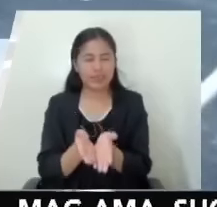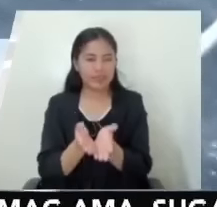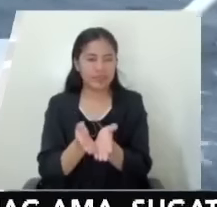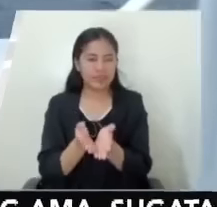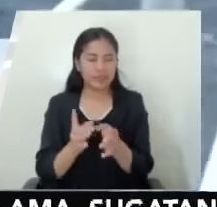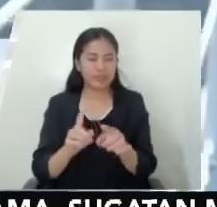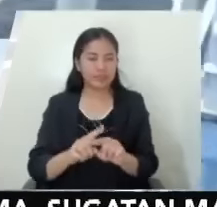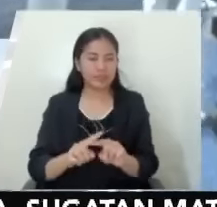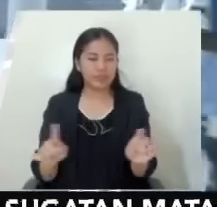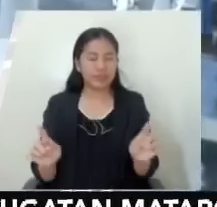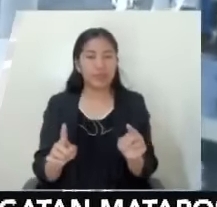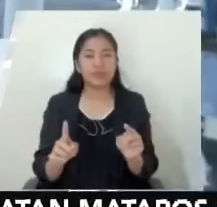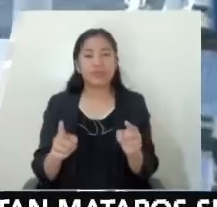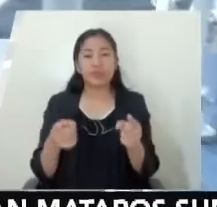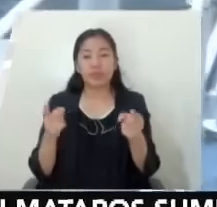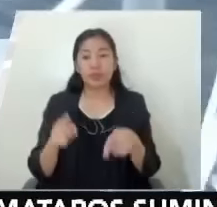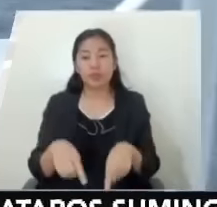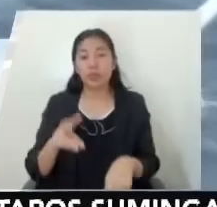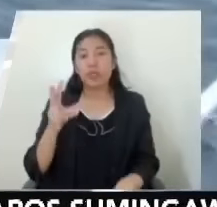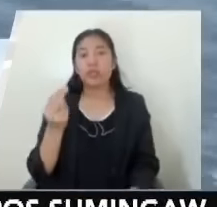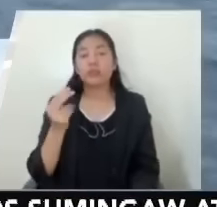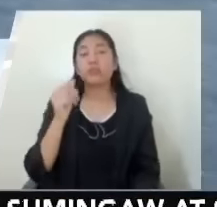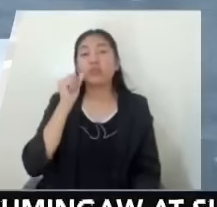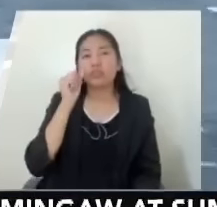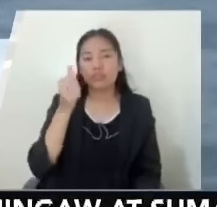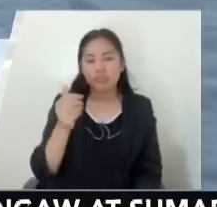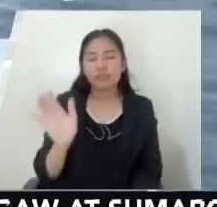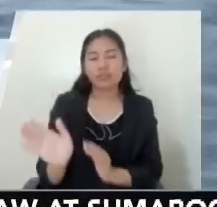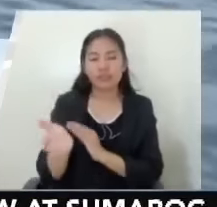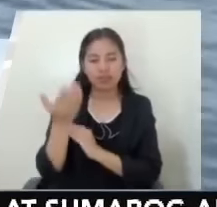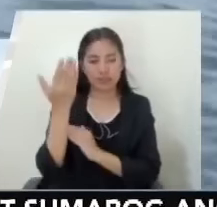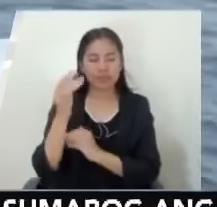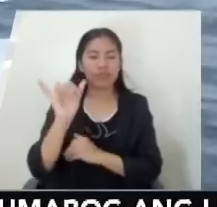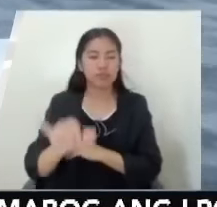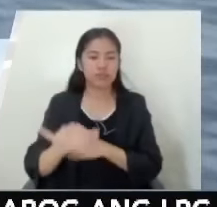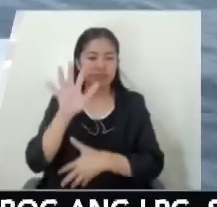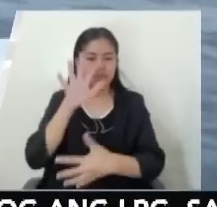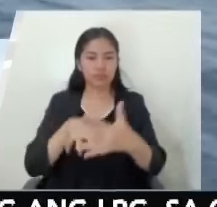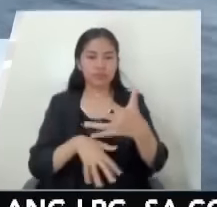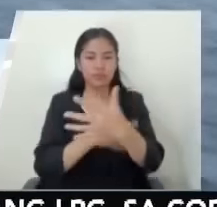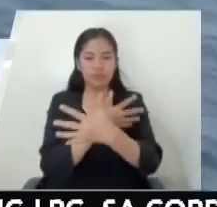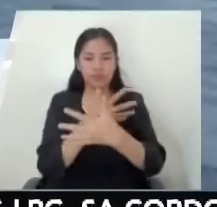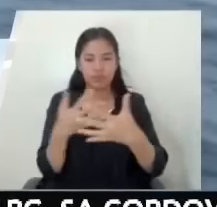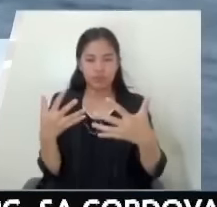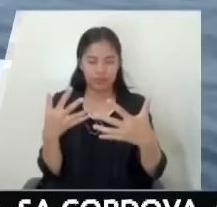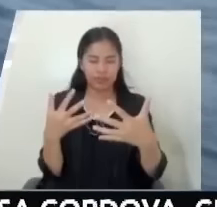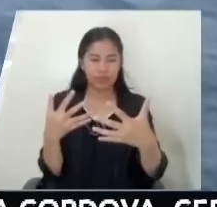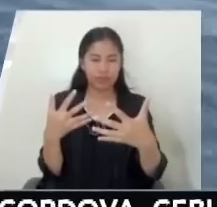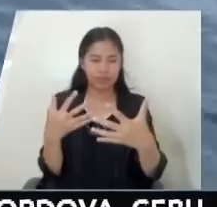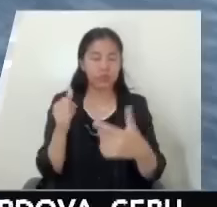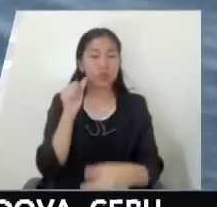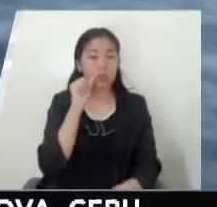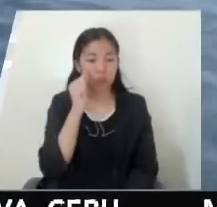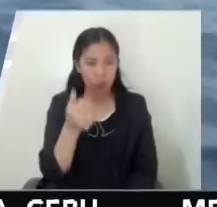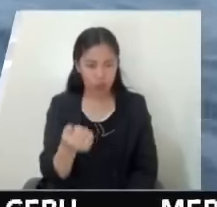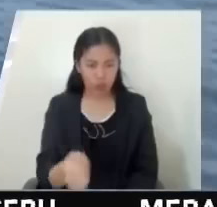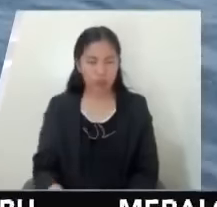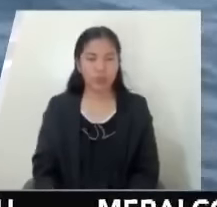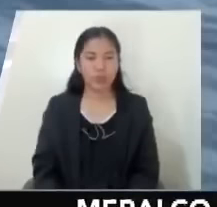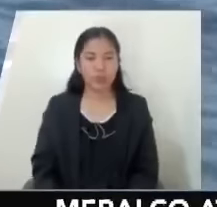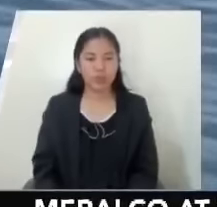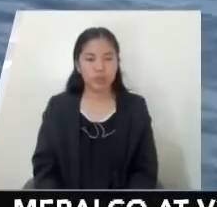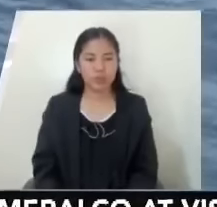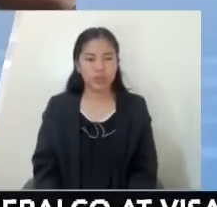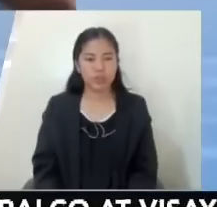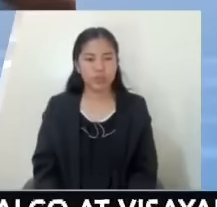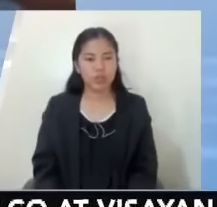ng umaga kasi doon yung schedule na nandun kami mas malapit sa baho by tomorrow, Rafi. Abangan natin yan. Maraming salamat sa